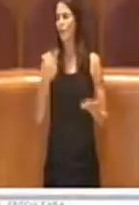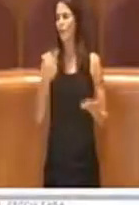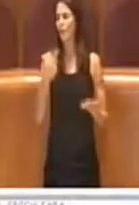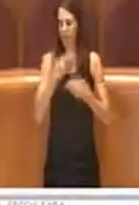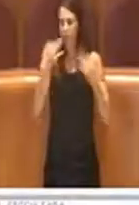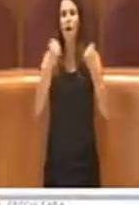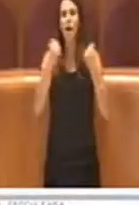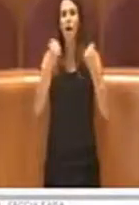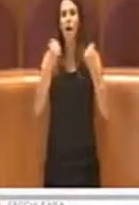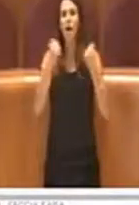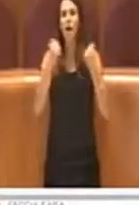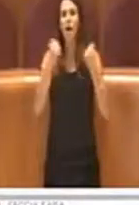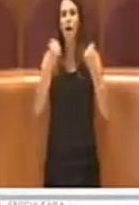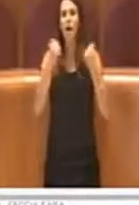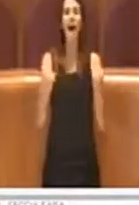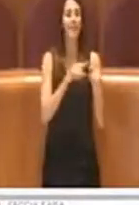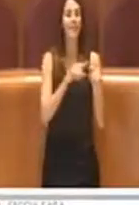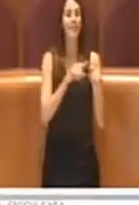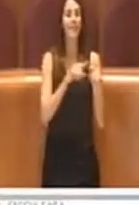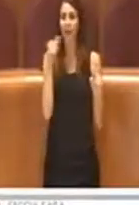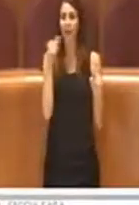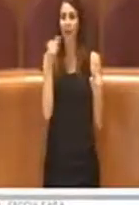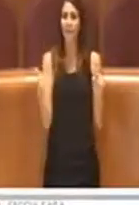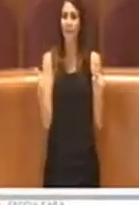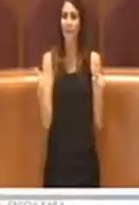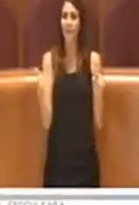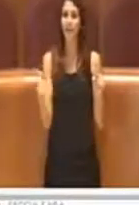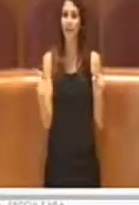queste attività necessitano.